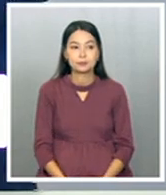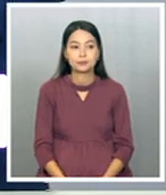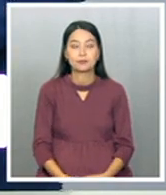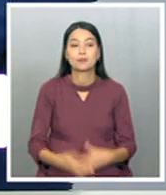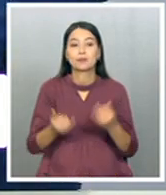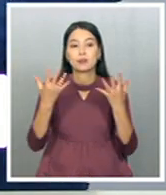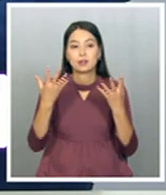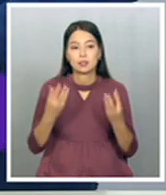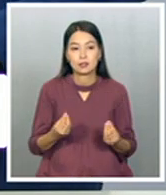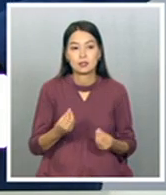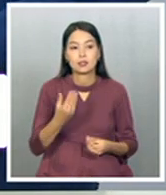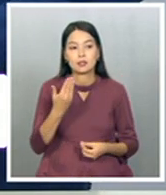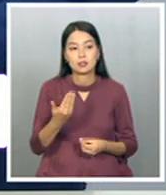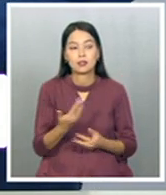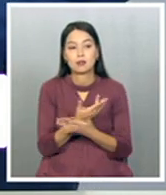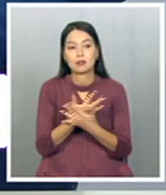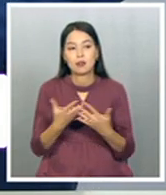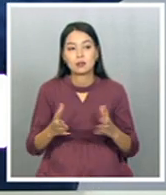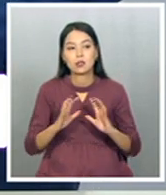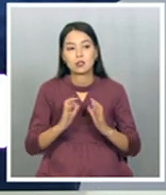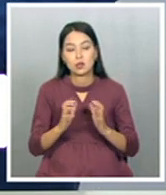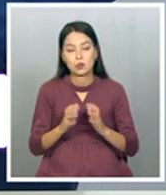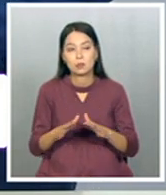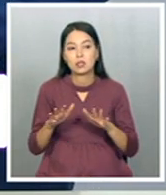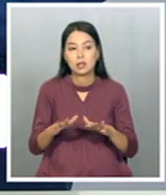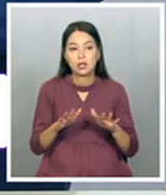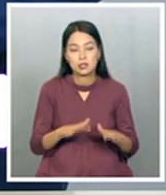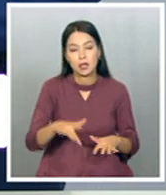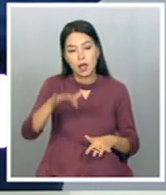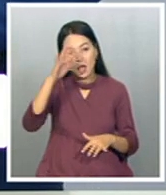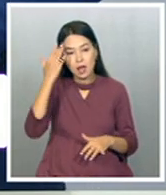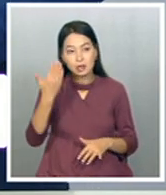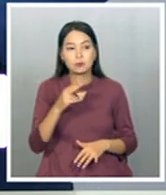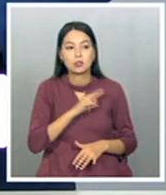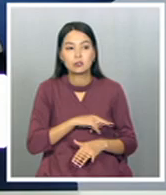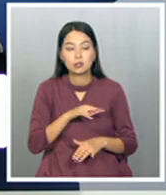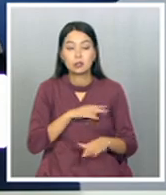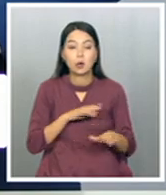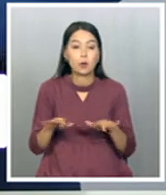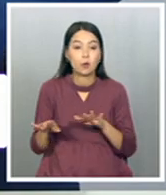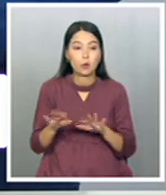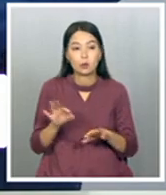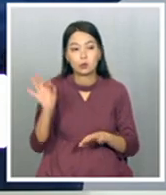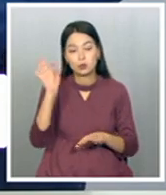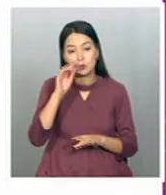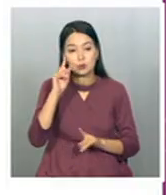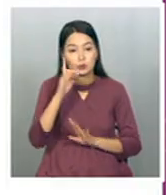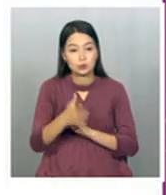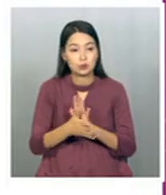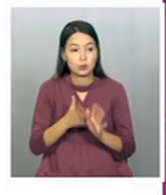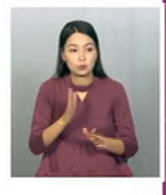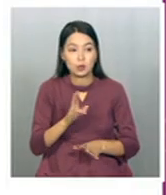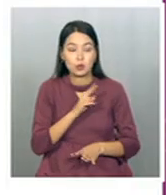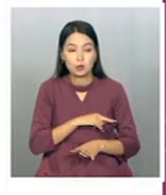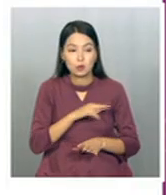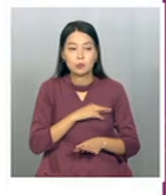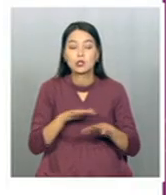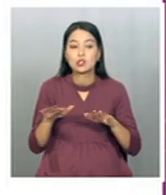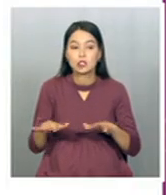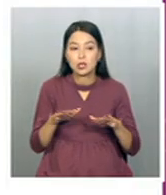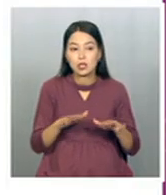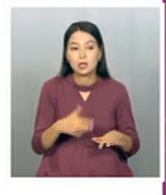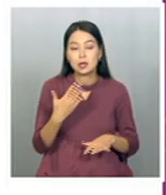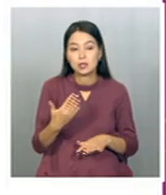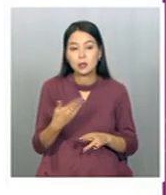Бүгінгі сабақта әртүрлі географиялық ендіктегі аспан сферасының қозғалысы туралы түсінеміз және жергілікті белдеулік